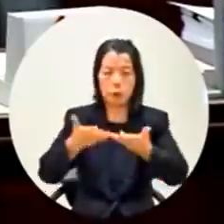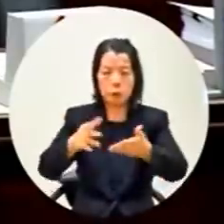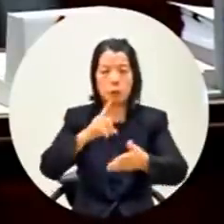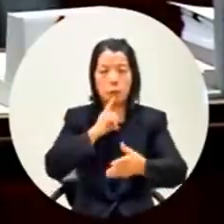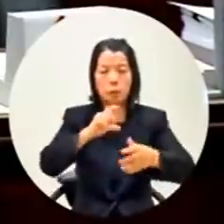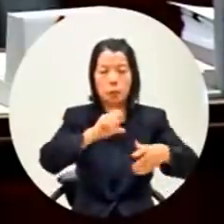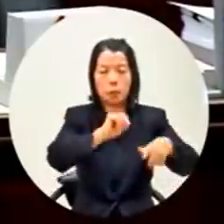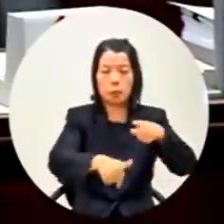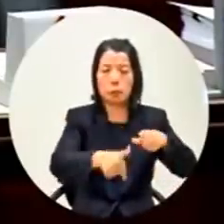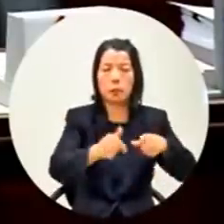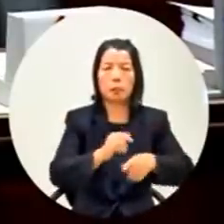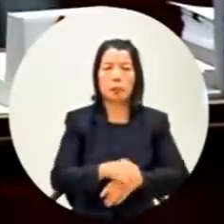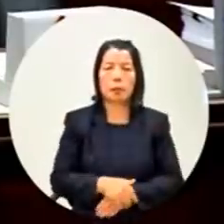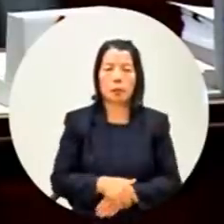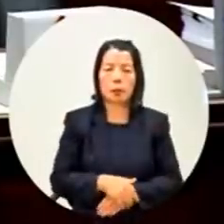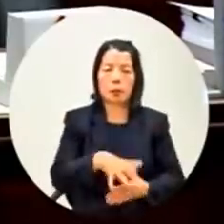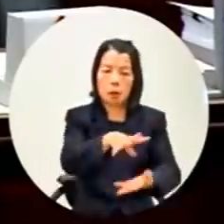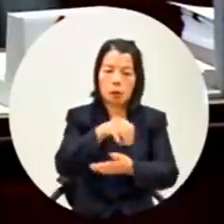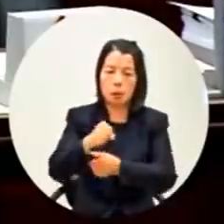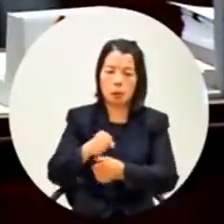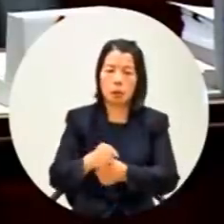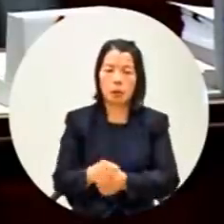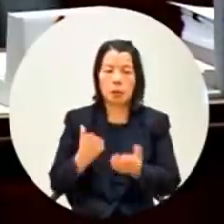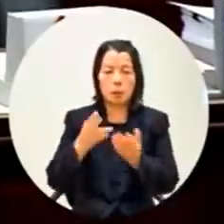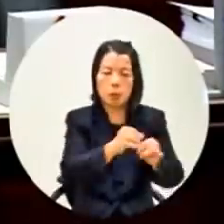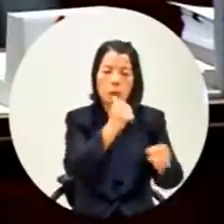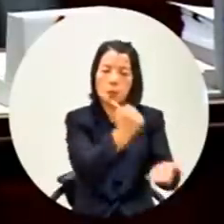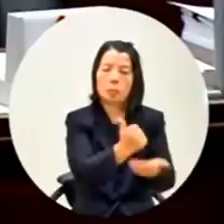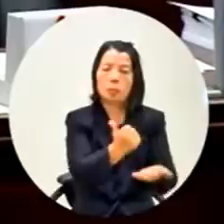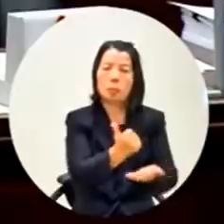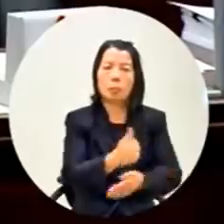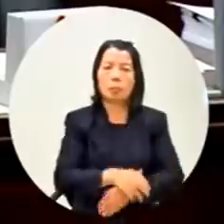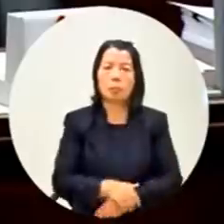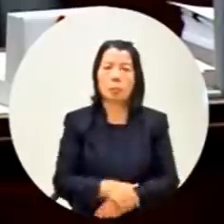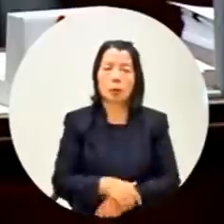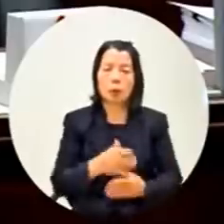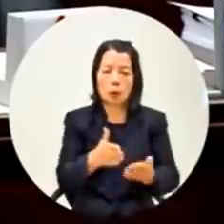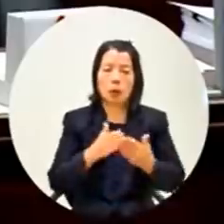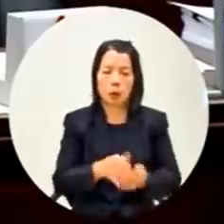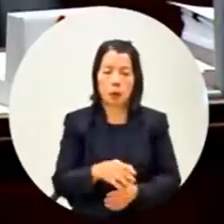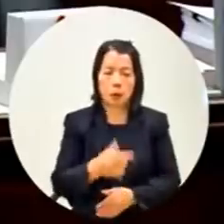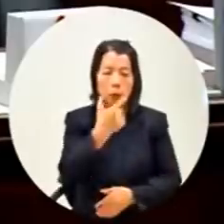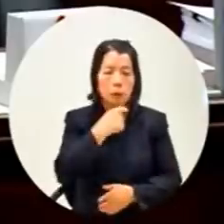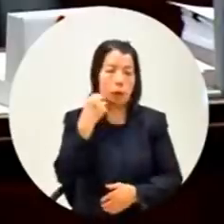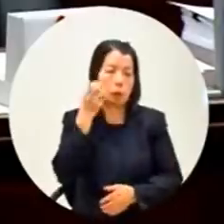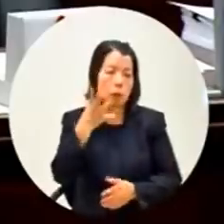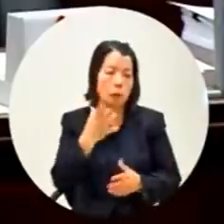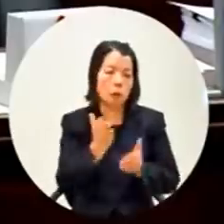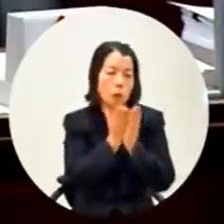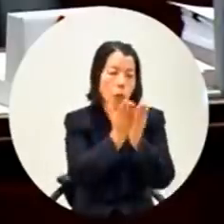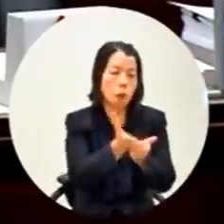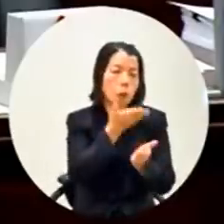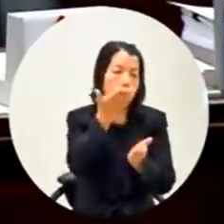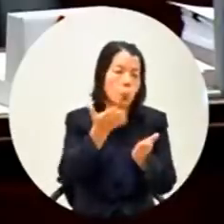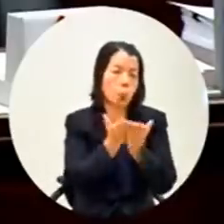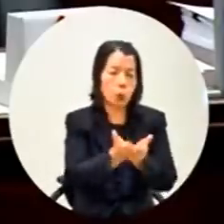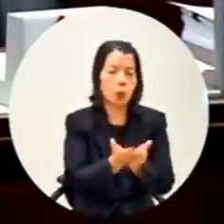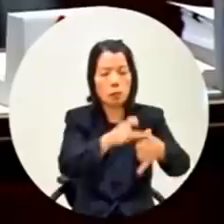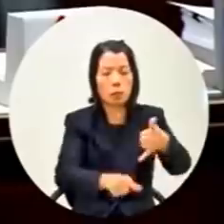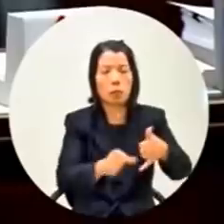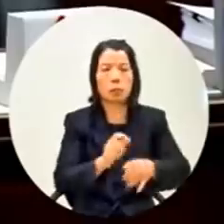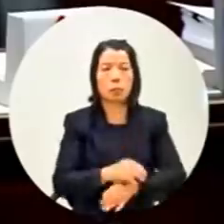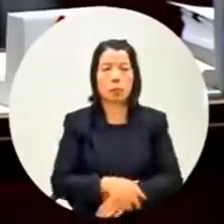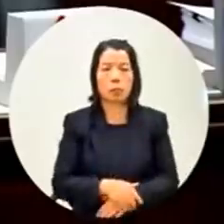团取得略雷舰的造船用地，而驳回了唐龙游艇公司的 BOT 开发